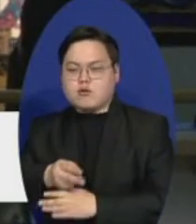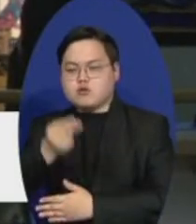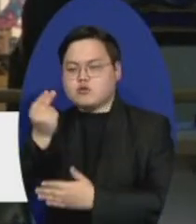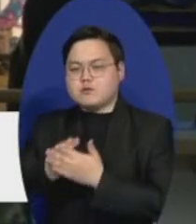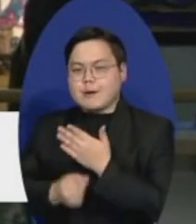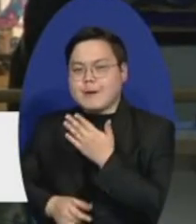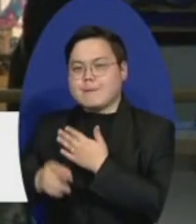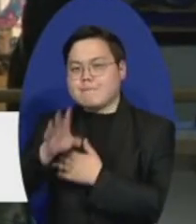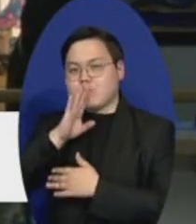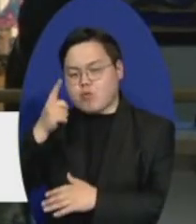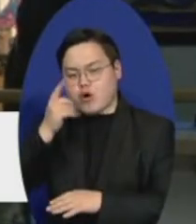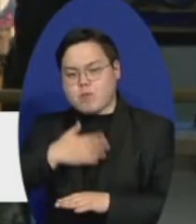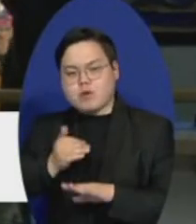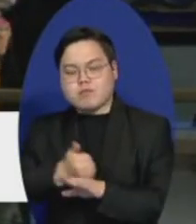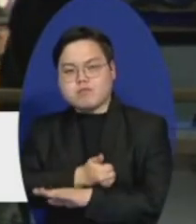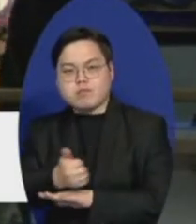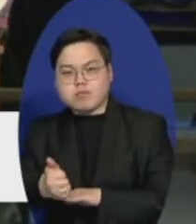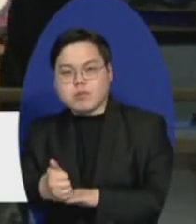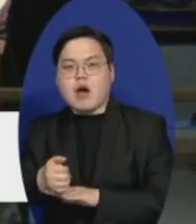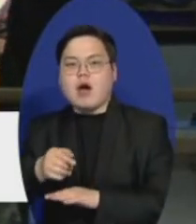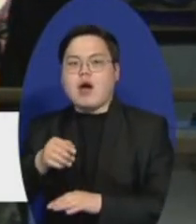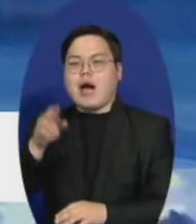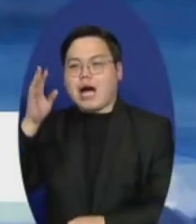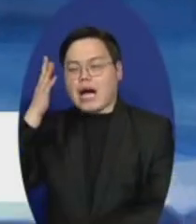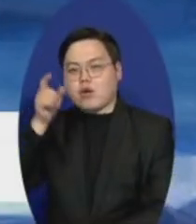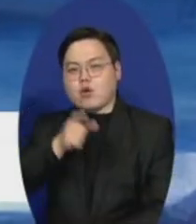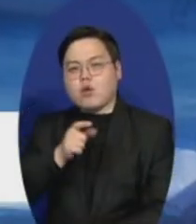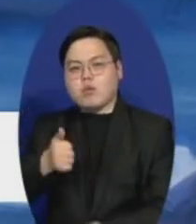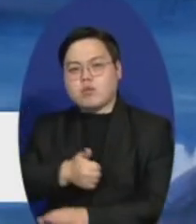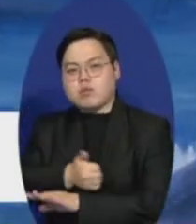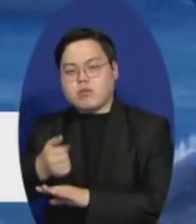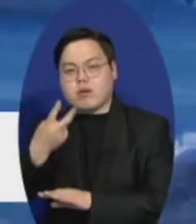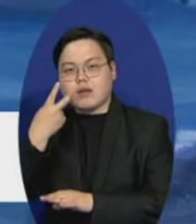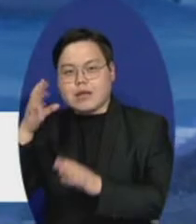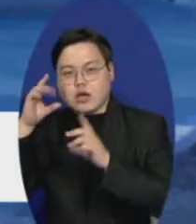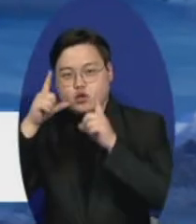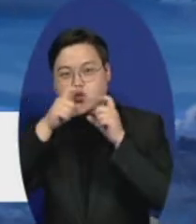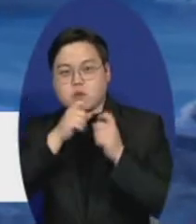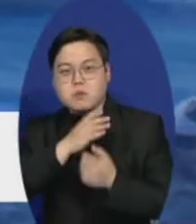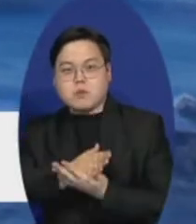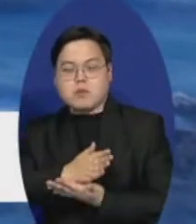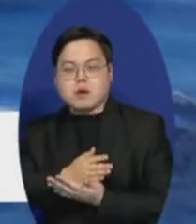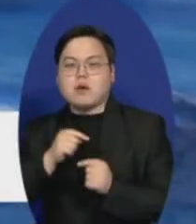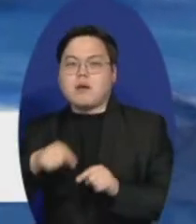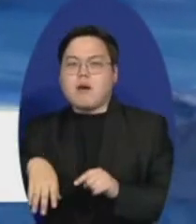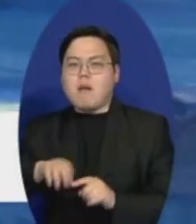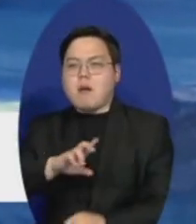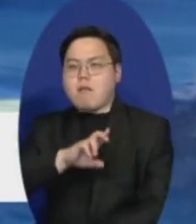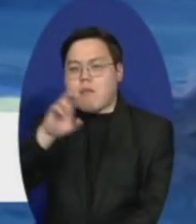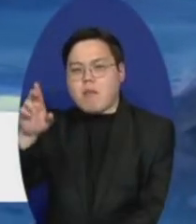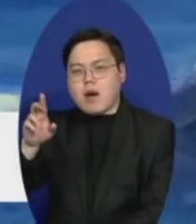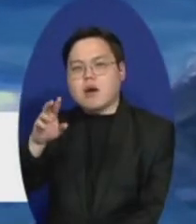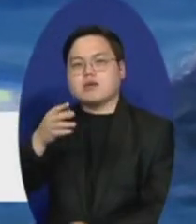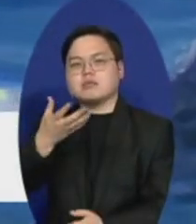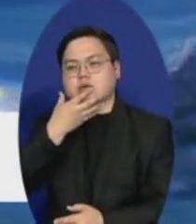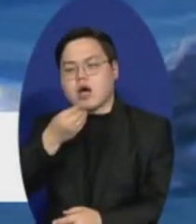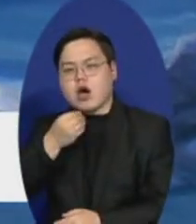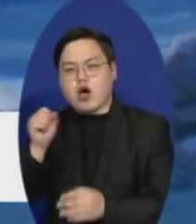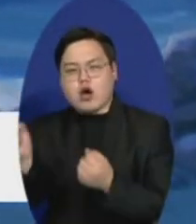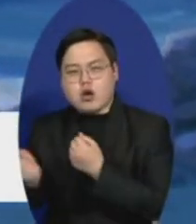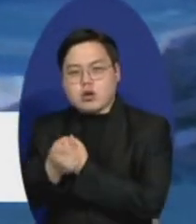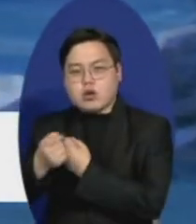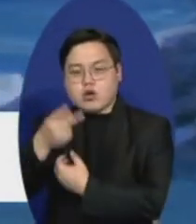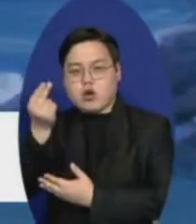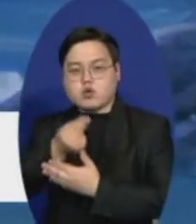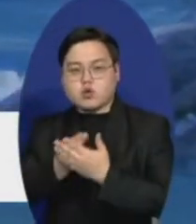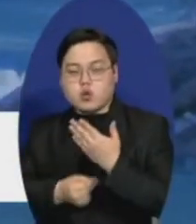гадаадын аялжуулчдын дуранд хамгийн их буудаг гэдгийг ч судлаачид хэлдэг. Тиймээс энэ мэт байгалийн бартаа саатыг онцолж дүрслэн